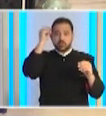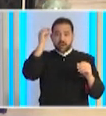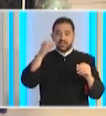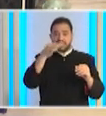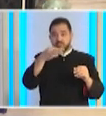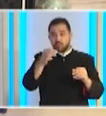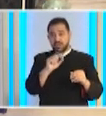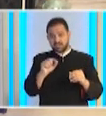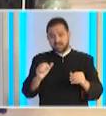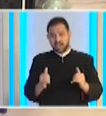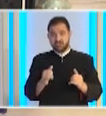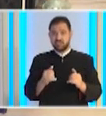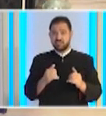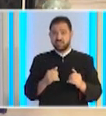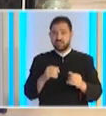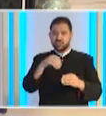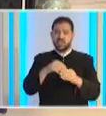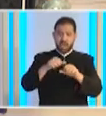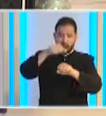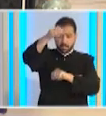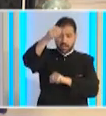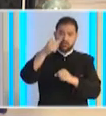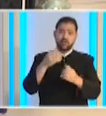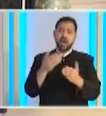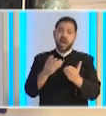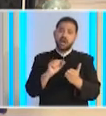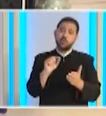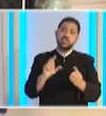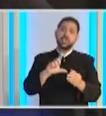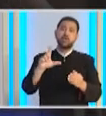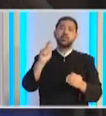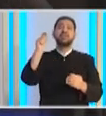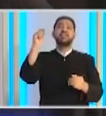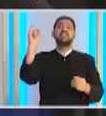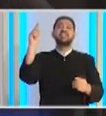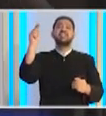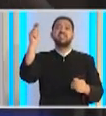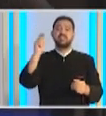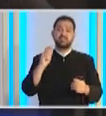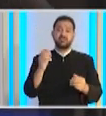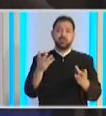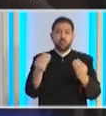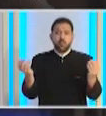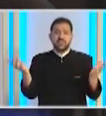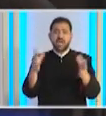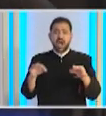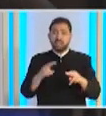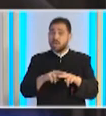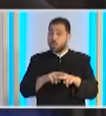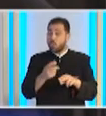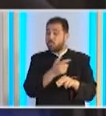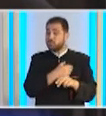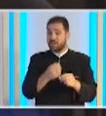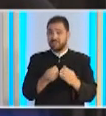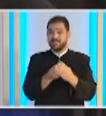să-și înnoiască chipul lui Dumnezeu. Chipul lui Dumnezeu există în noi, dar el trebuie întotdeauna primenit, trebuie întotdeauna înnoit. Și cum